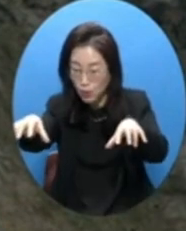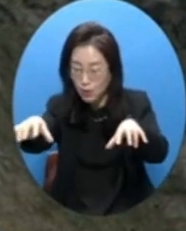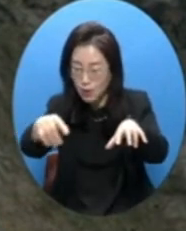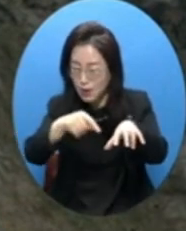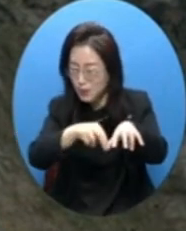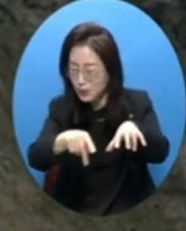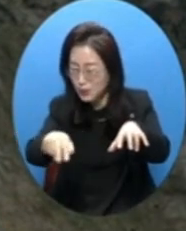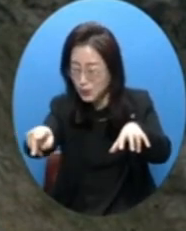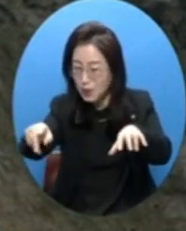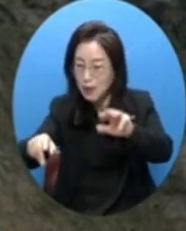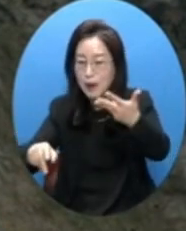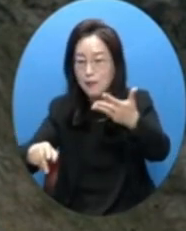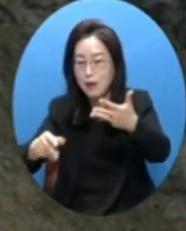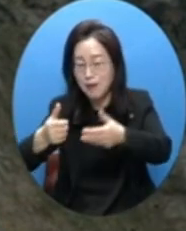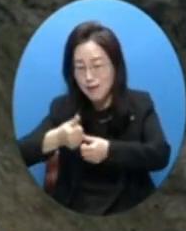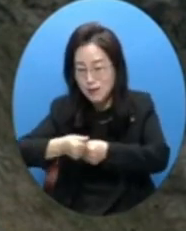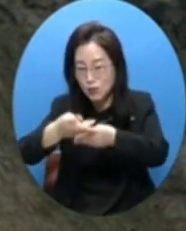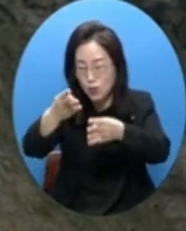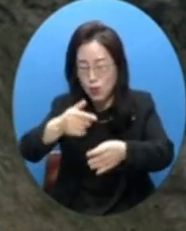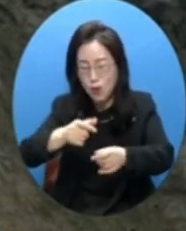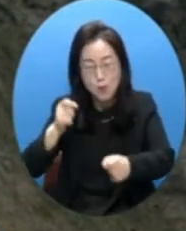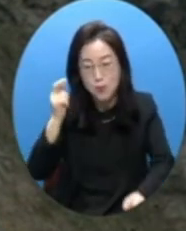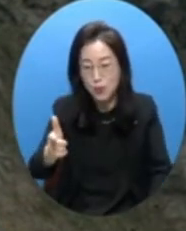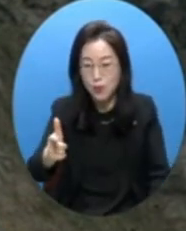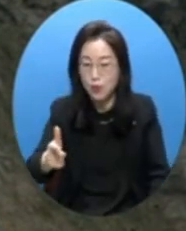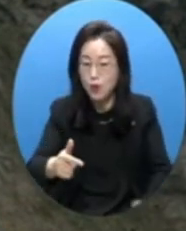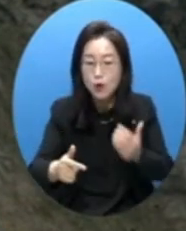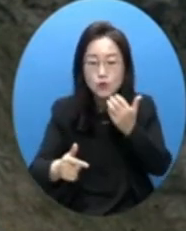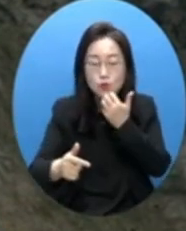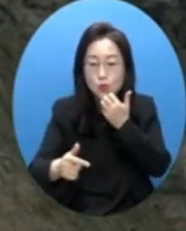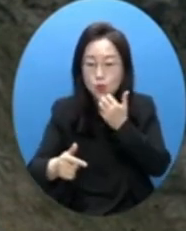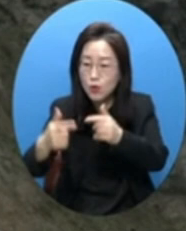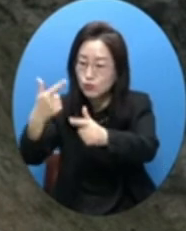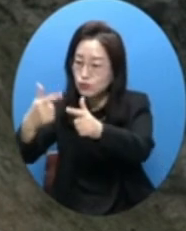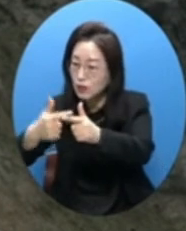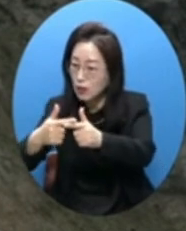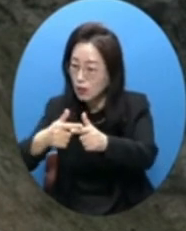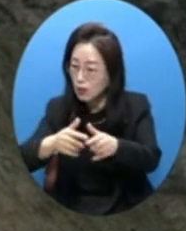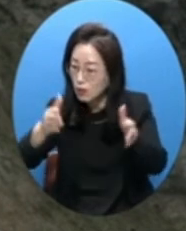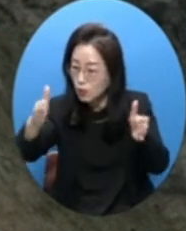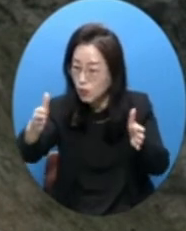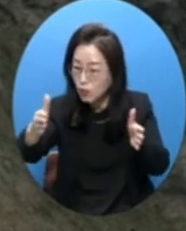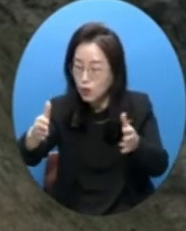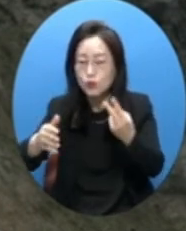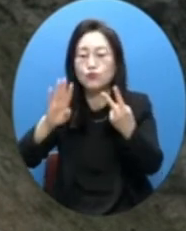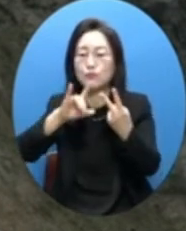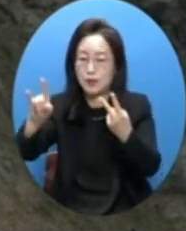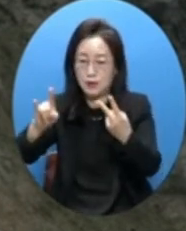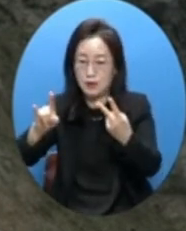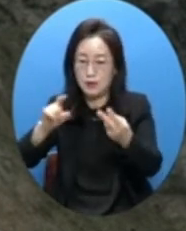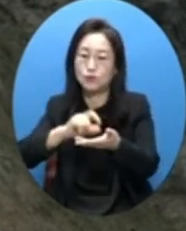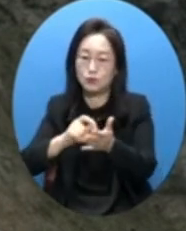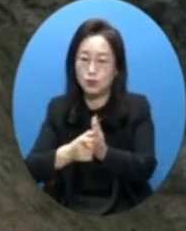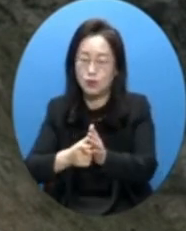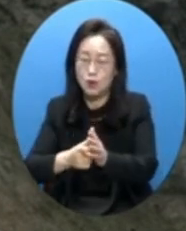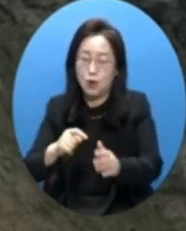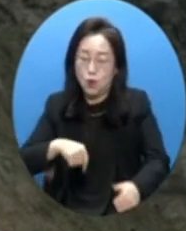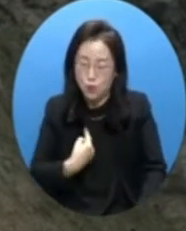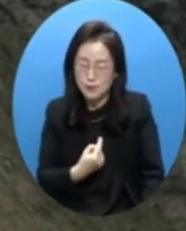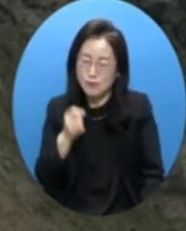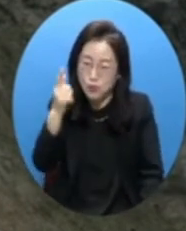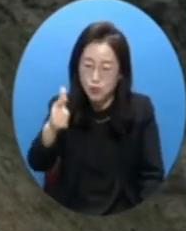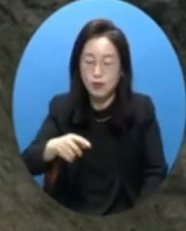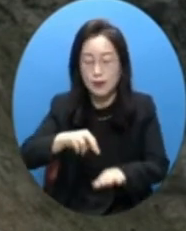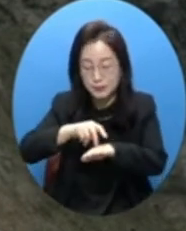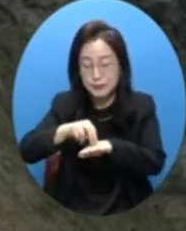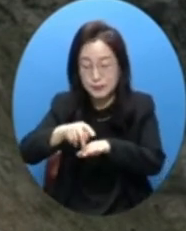그 긴 먼 곳입니다. 서울 부산 거리의 약 두 배가 되는데 그 멀고 먼 길을 홀로 걸어가야